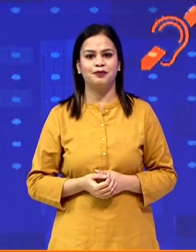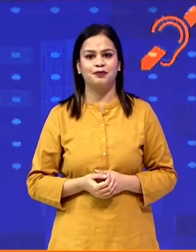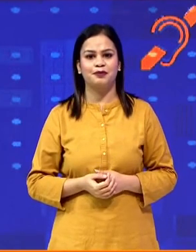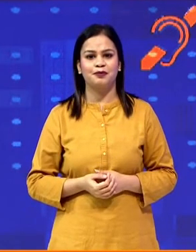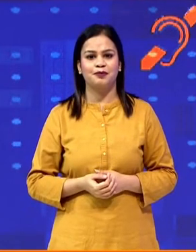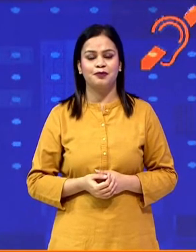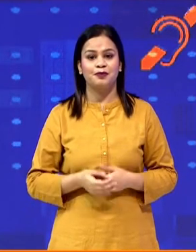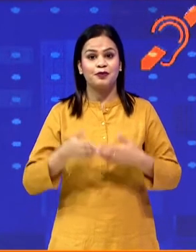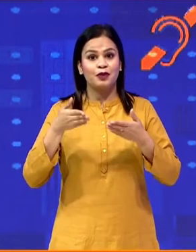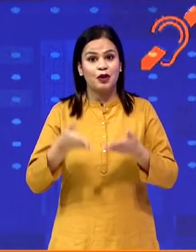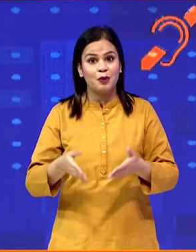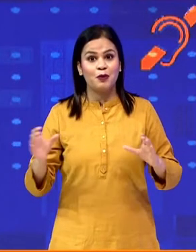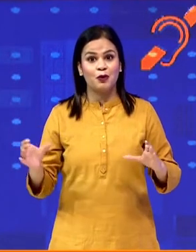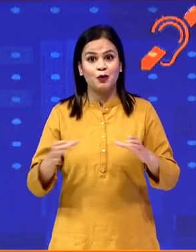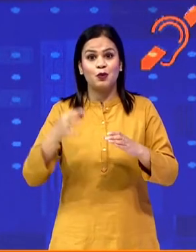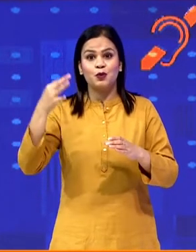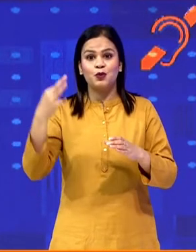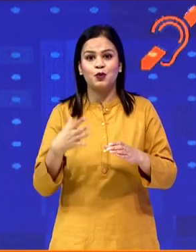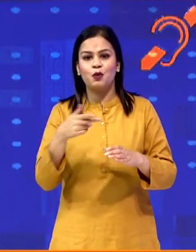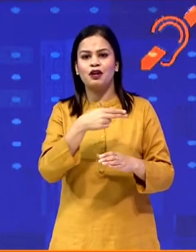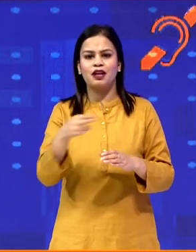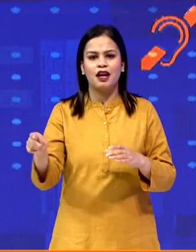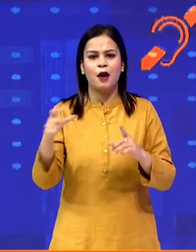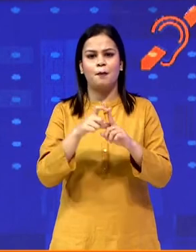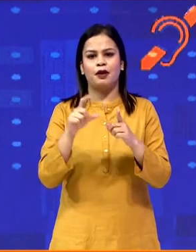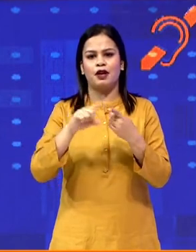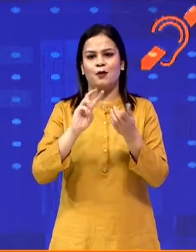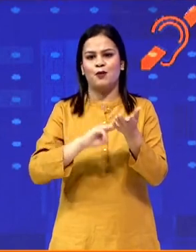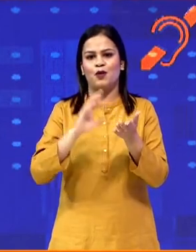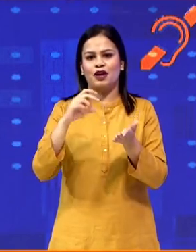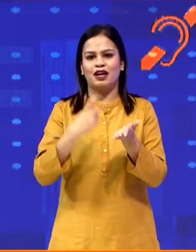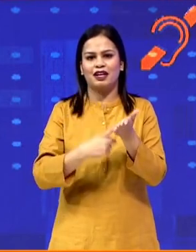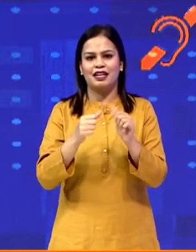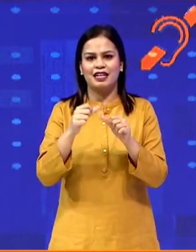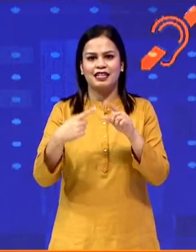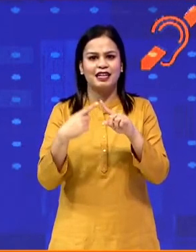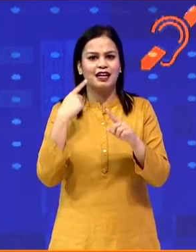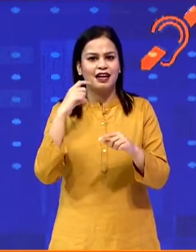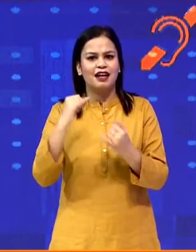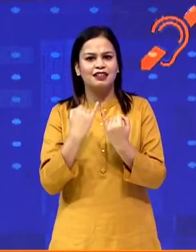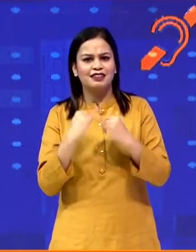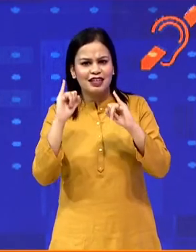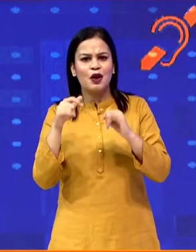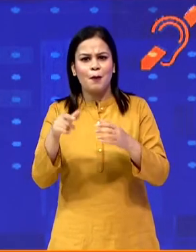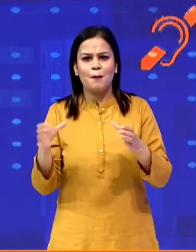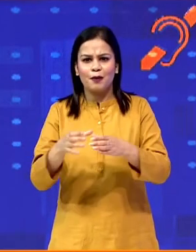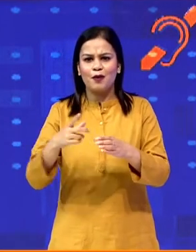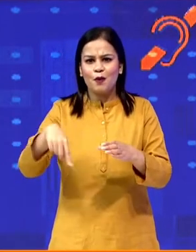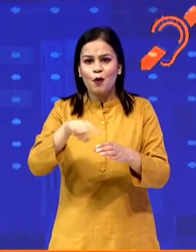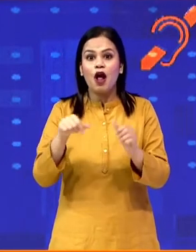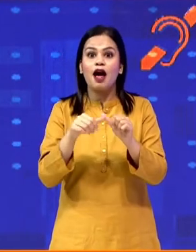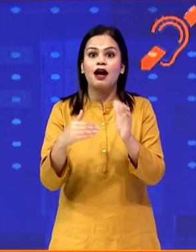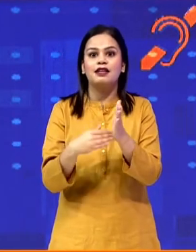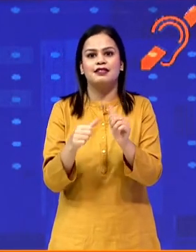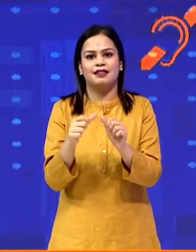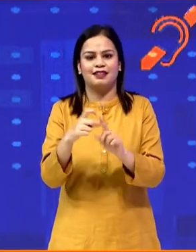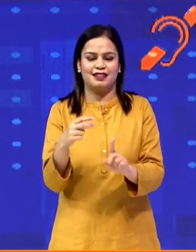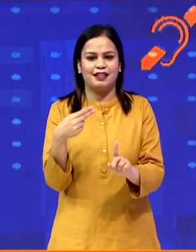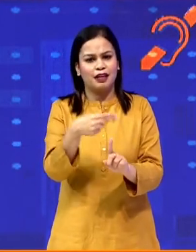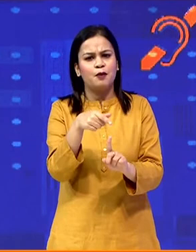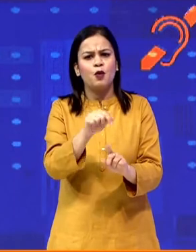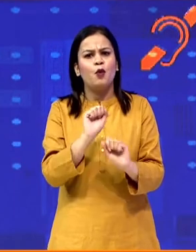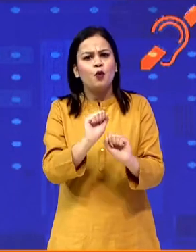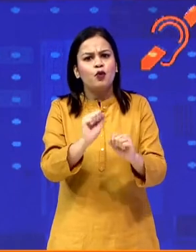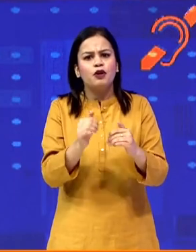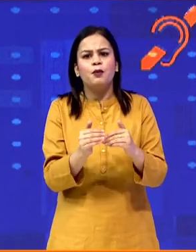डेमोक्रेटिव प्रोग्रेसिव आजाद पार्टी के अध्यक्ष गुलाम नबी आजाद आजकल चर्चा में है अपनी